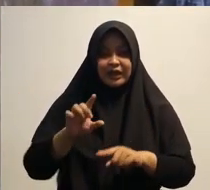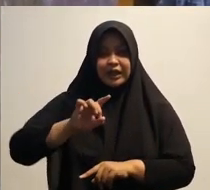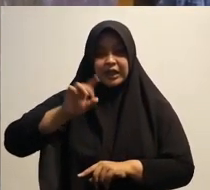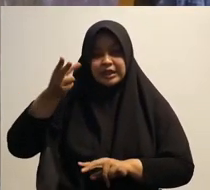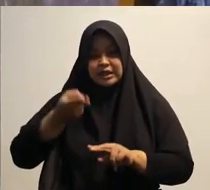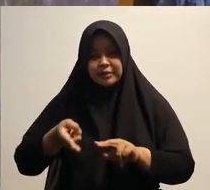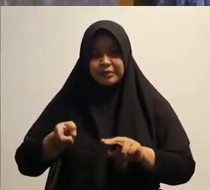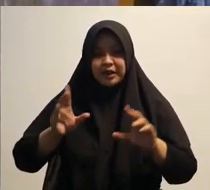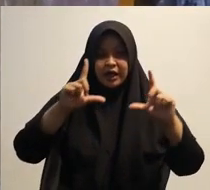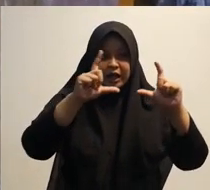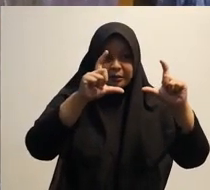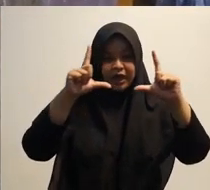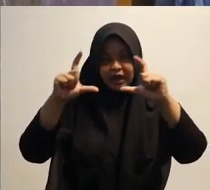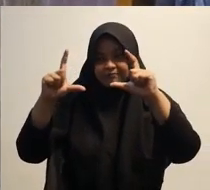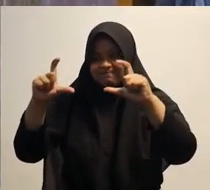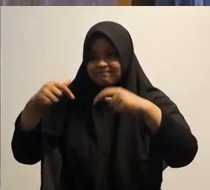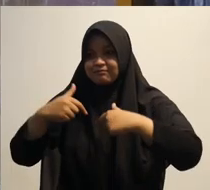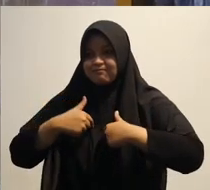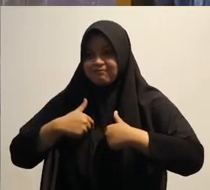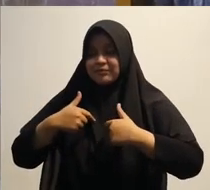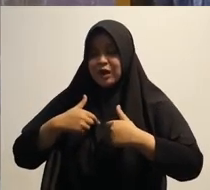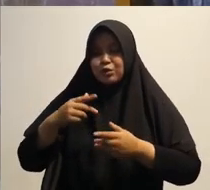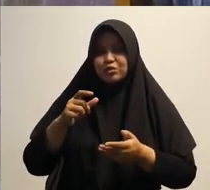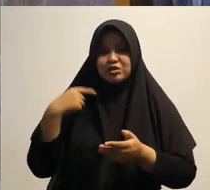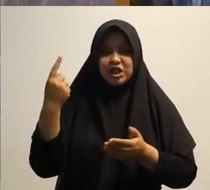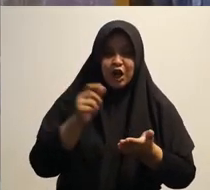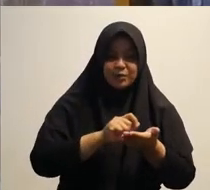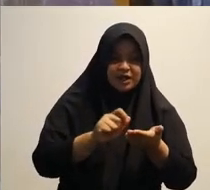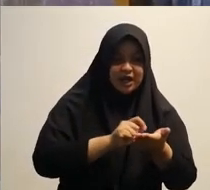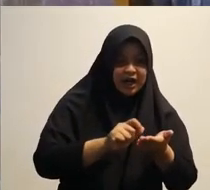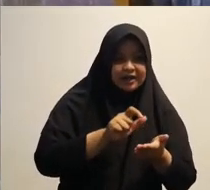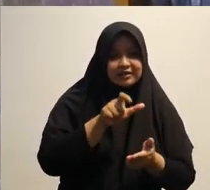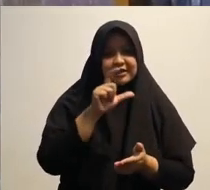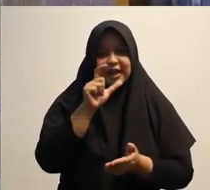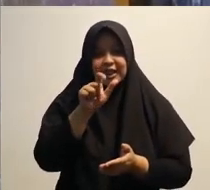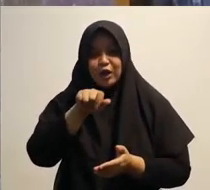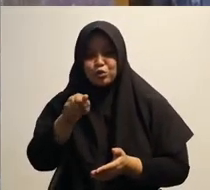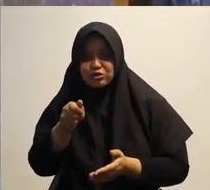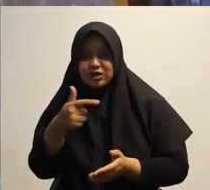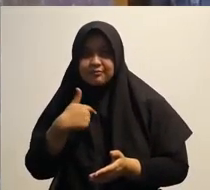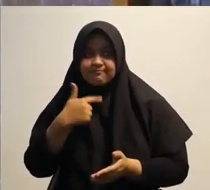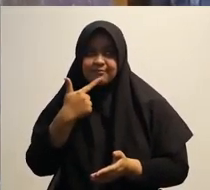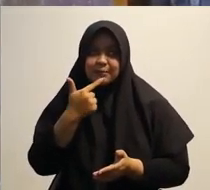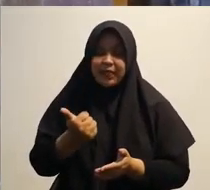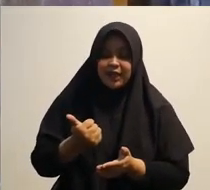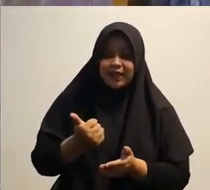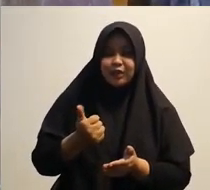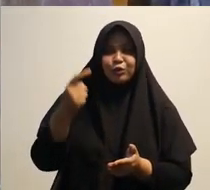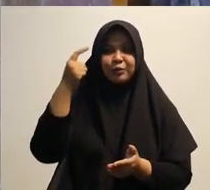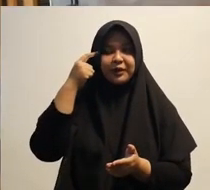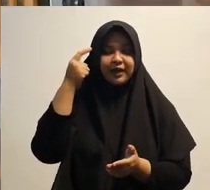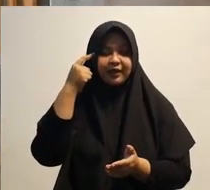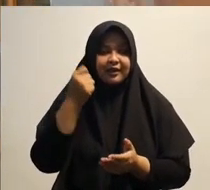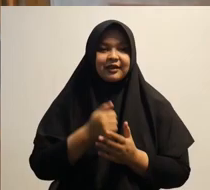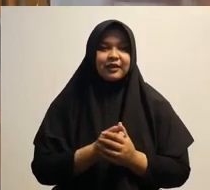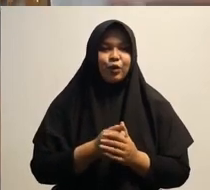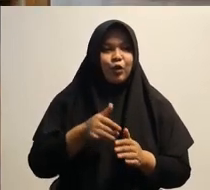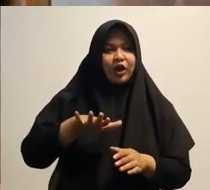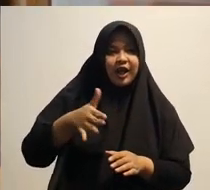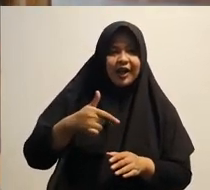Selain merekam dengan kamera, aku juga selalu mencatat kata-kata kunci yang kuanggap penting sebagai pengingat.